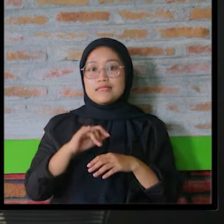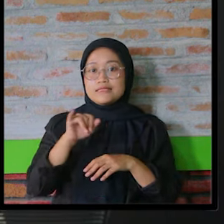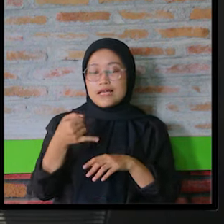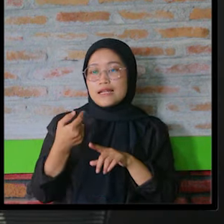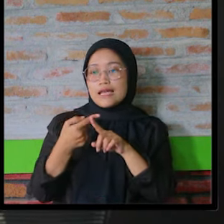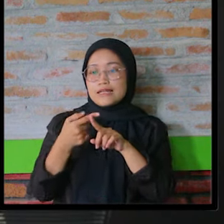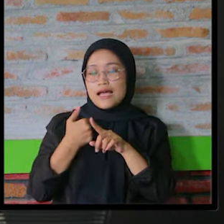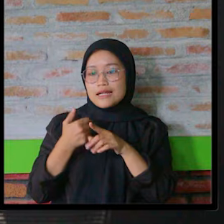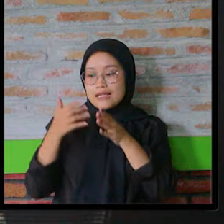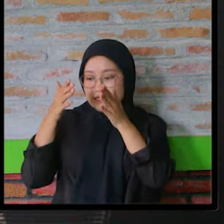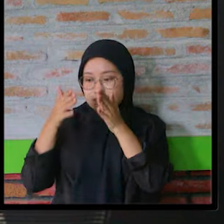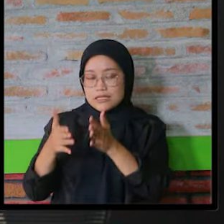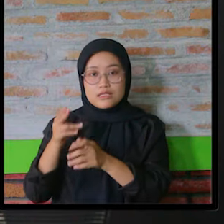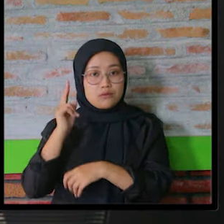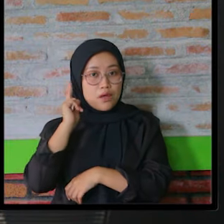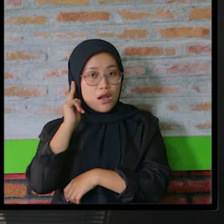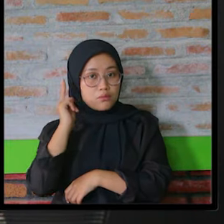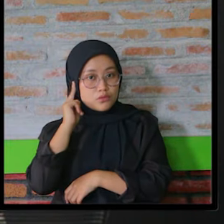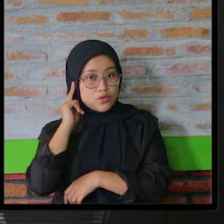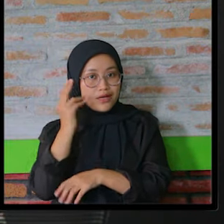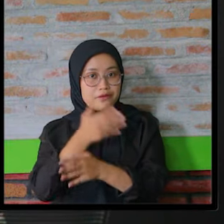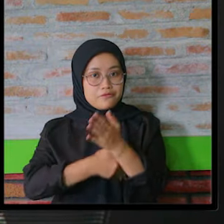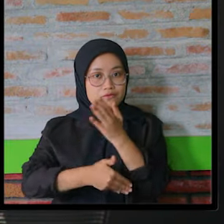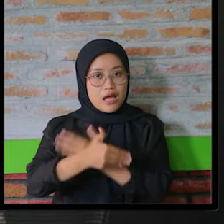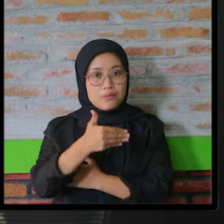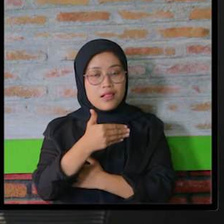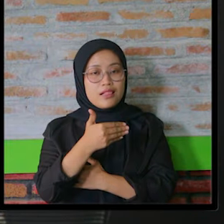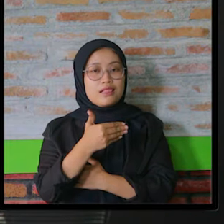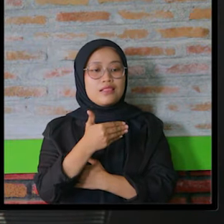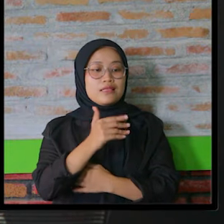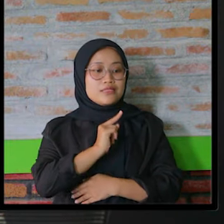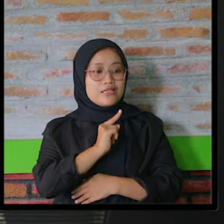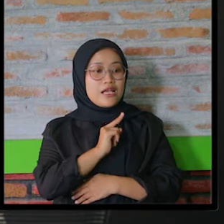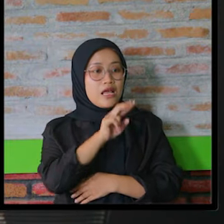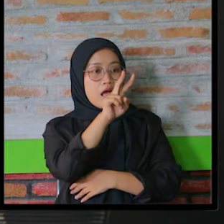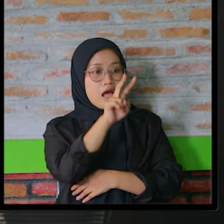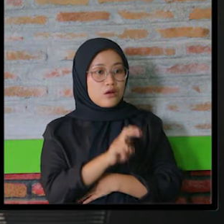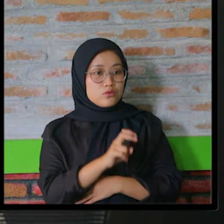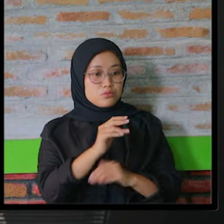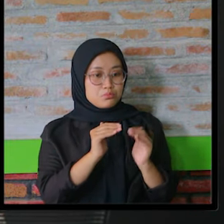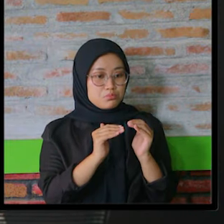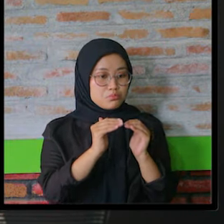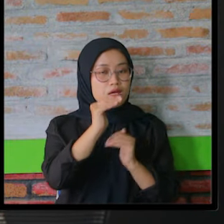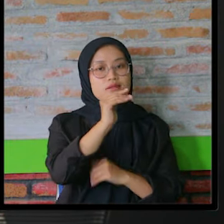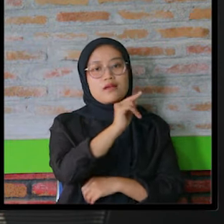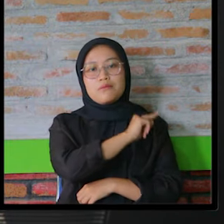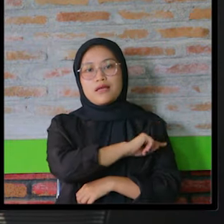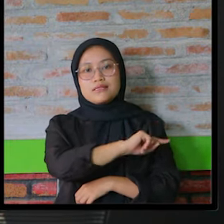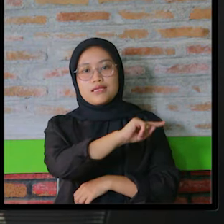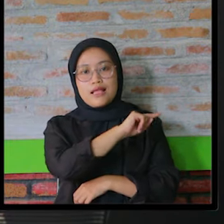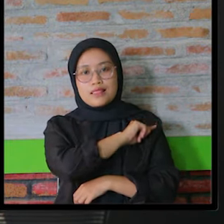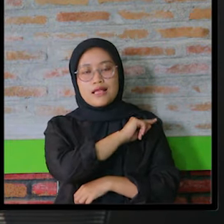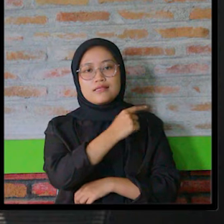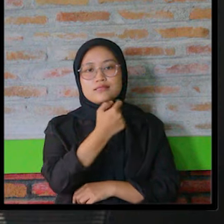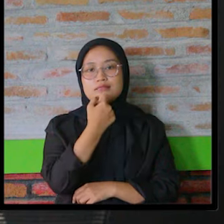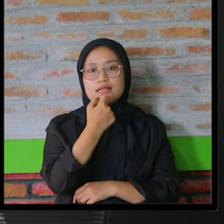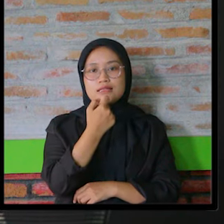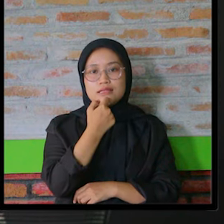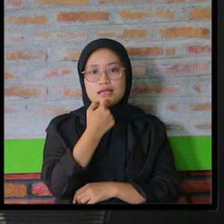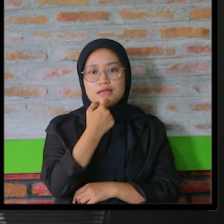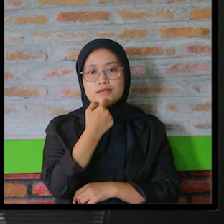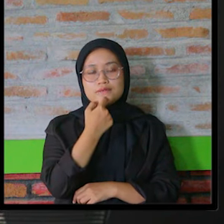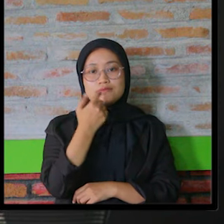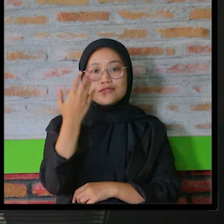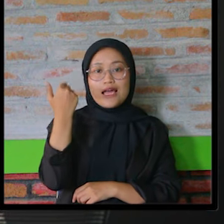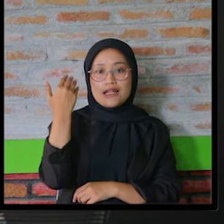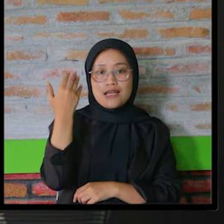dari Apa sisi perempuan di fabelnya sendiri juga harus apa meningkatkan kapasitas ya Bu ya terkait juga dengan